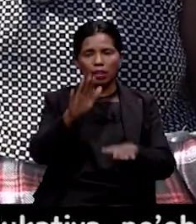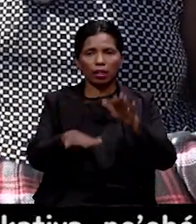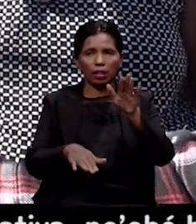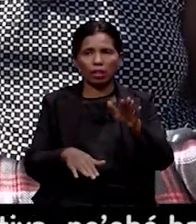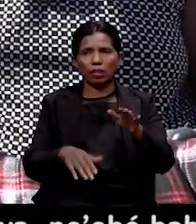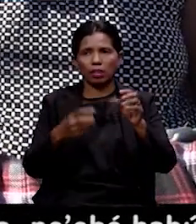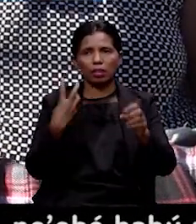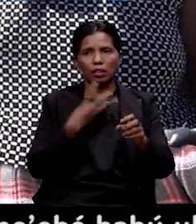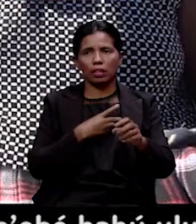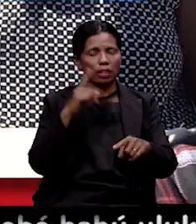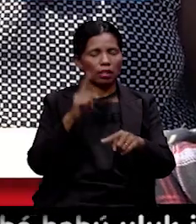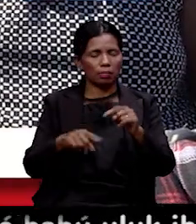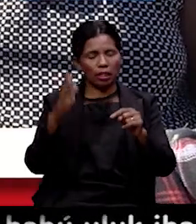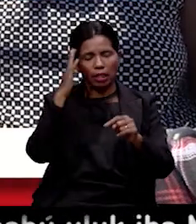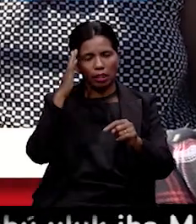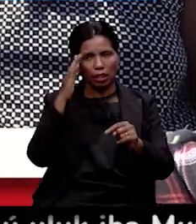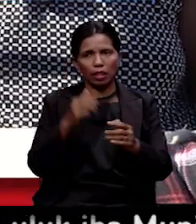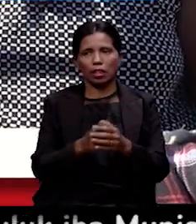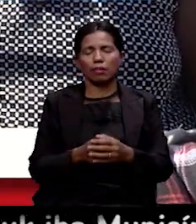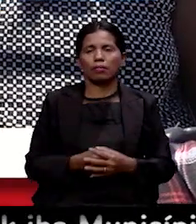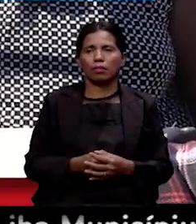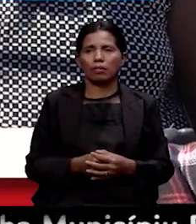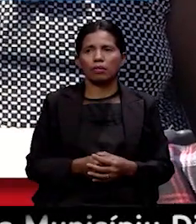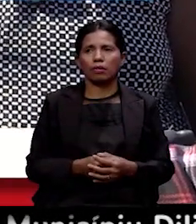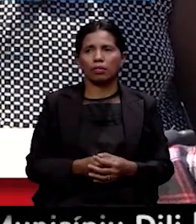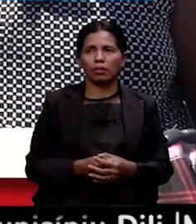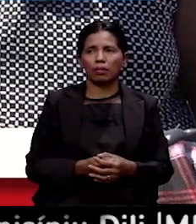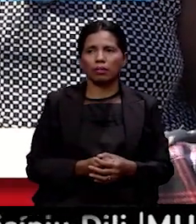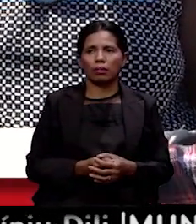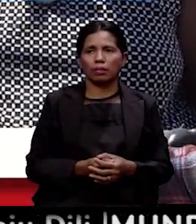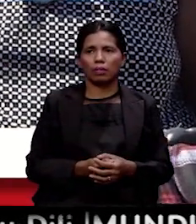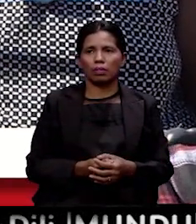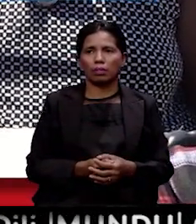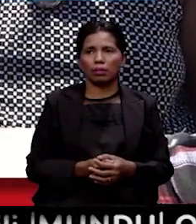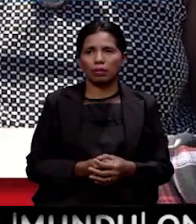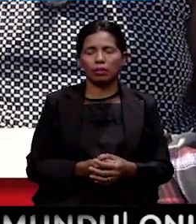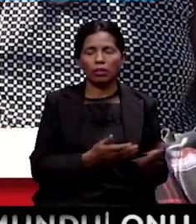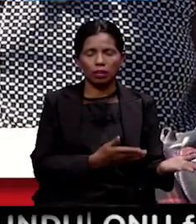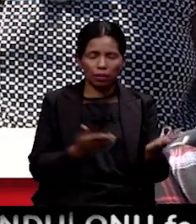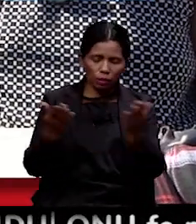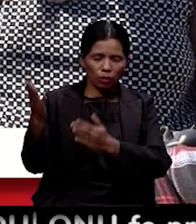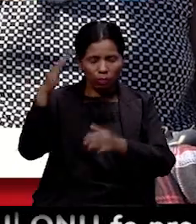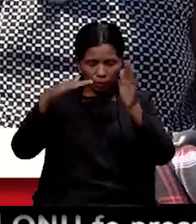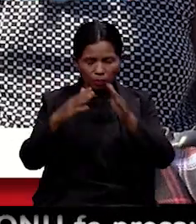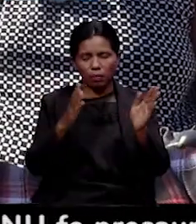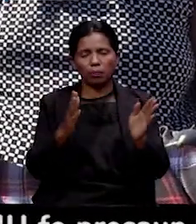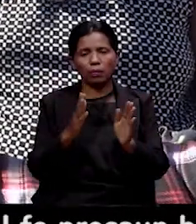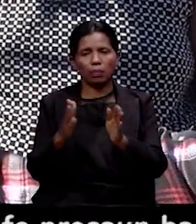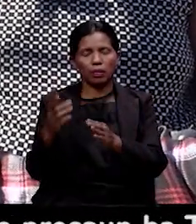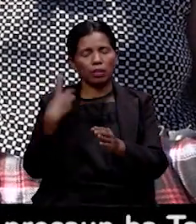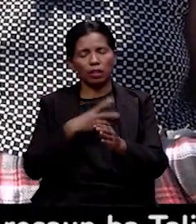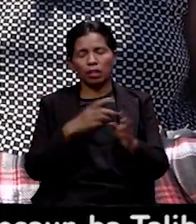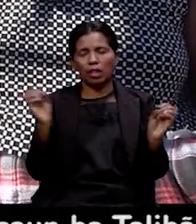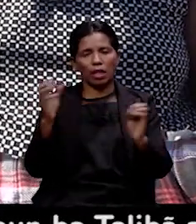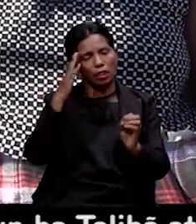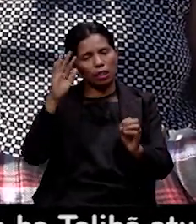naron dis kumpia de tamba tele bukti ambera babe ita bal levant problema zero mo itel hai bukti tamba bukti la ya